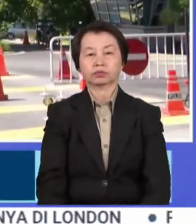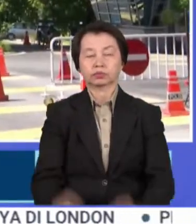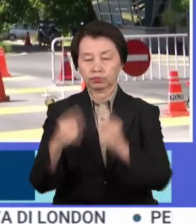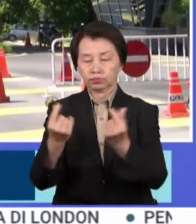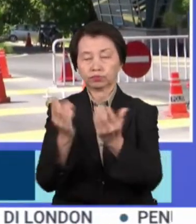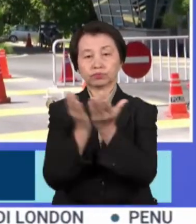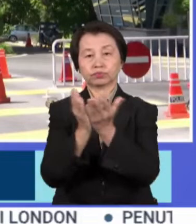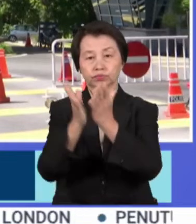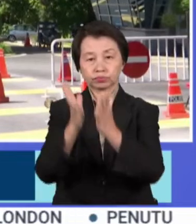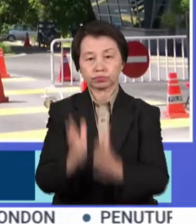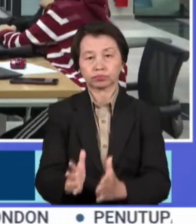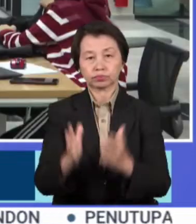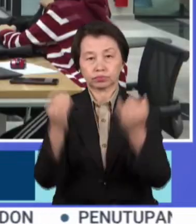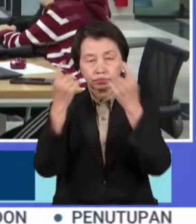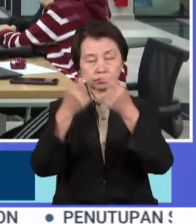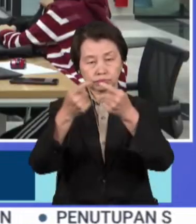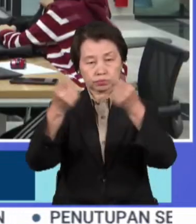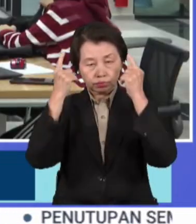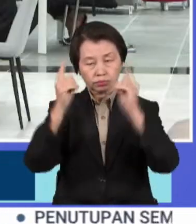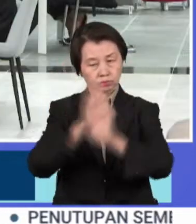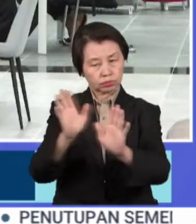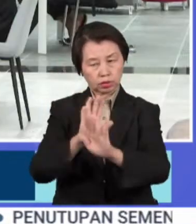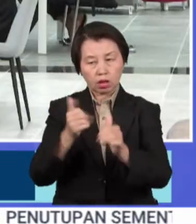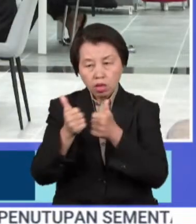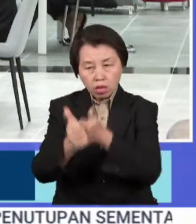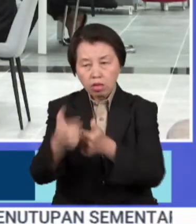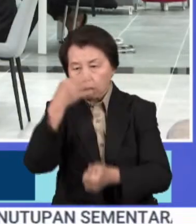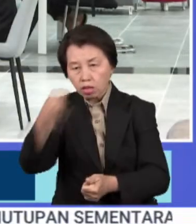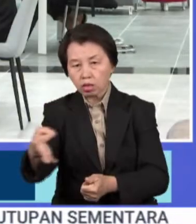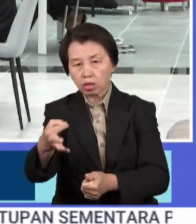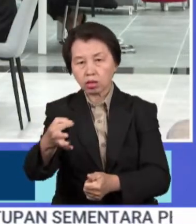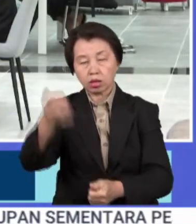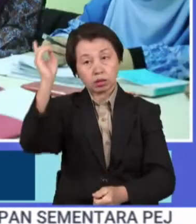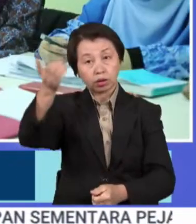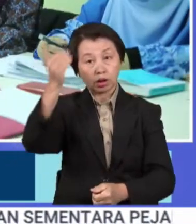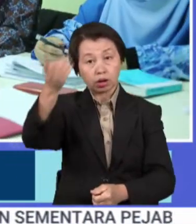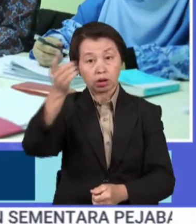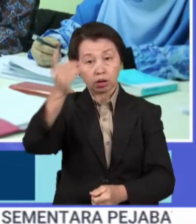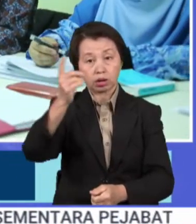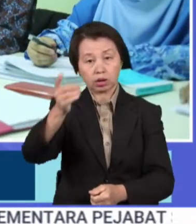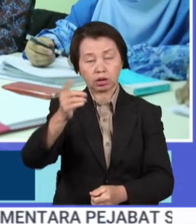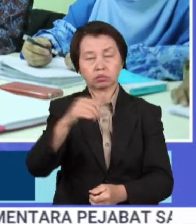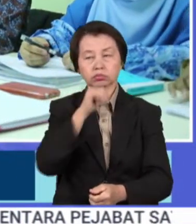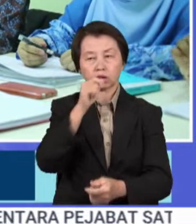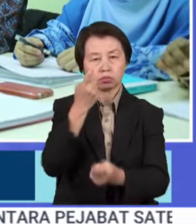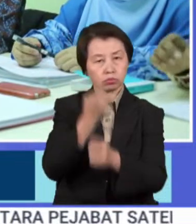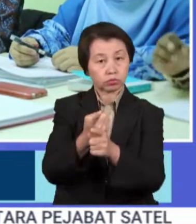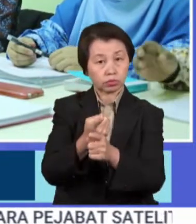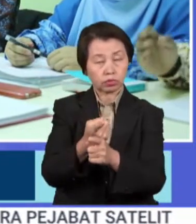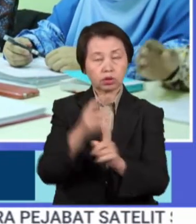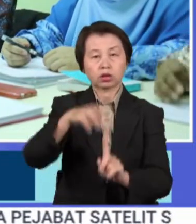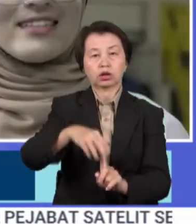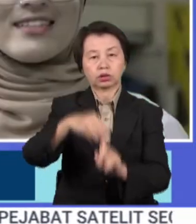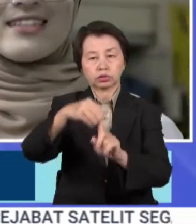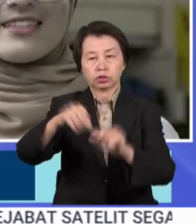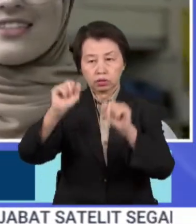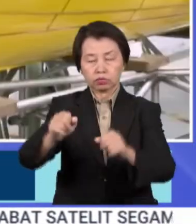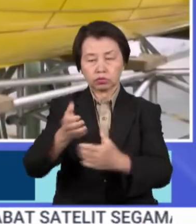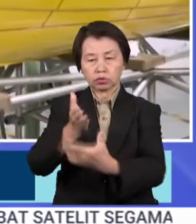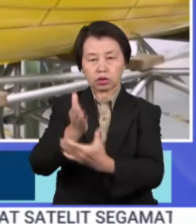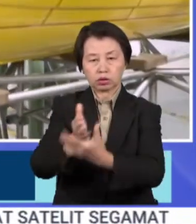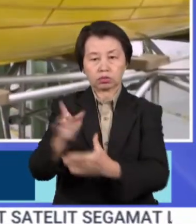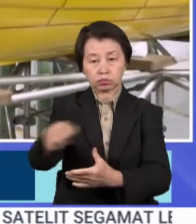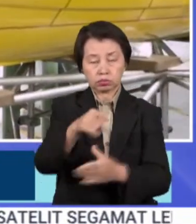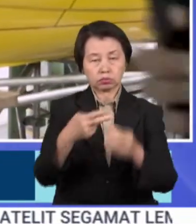Golongan pelajar dan mahasiswa diingatkan supaya tidak terikut-ikut dengan dakwah dan propaganda tidak tepat, terutama yang boleh mengganggu